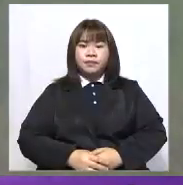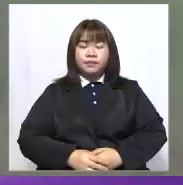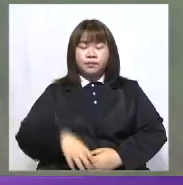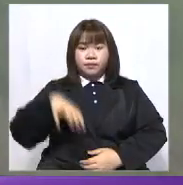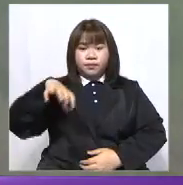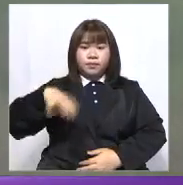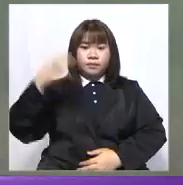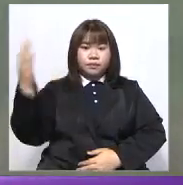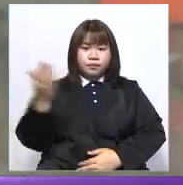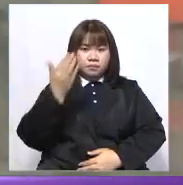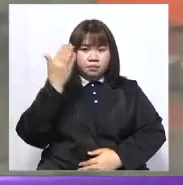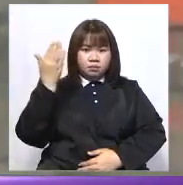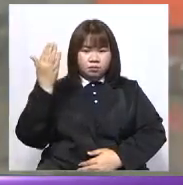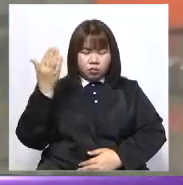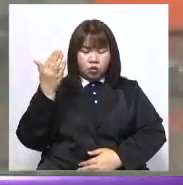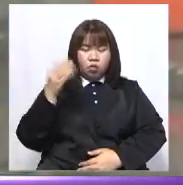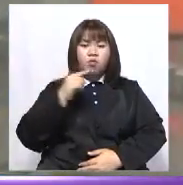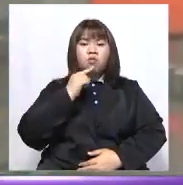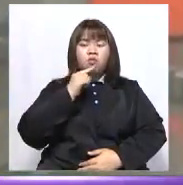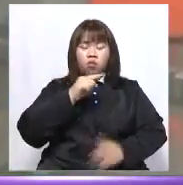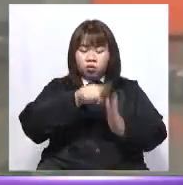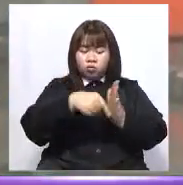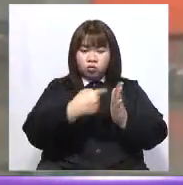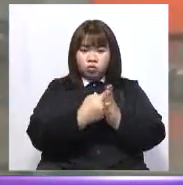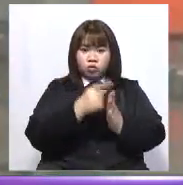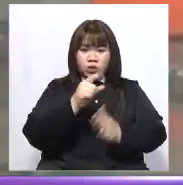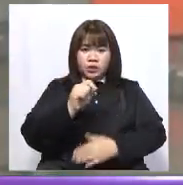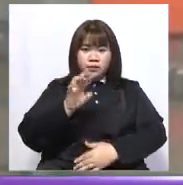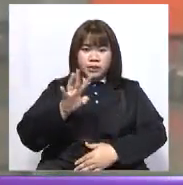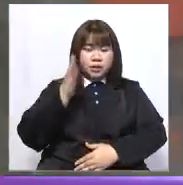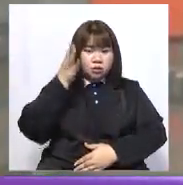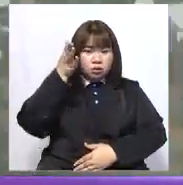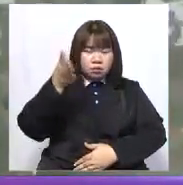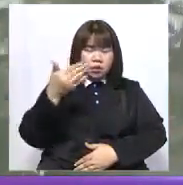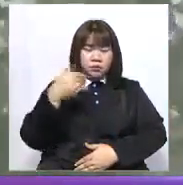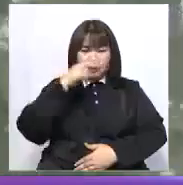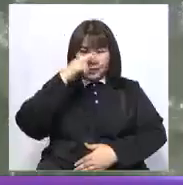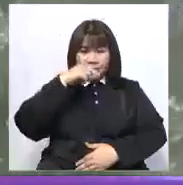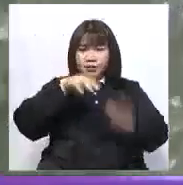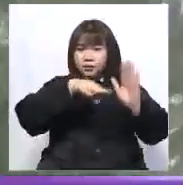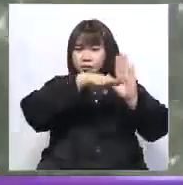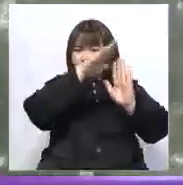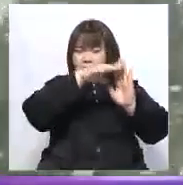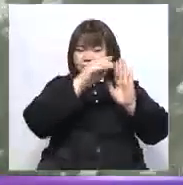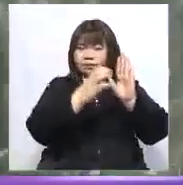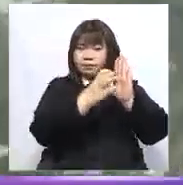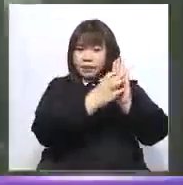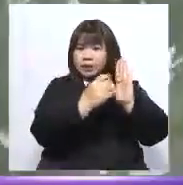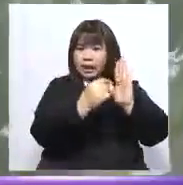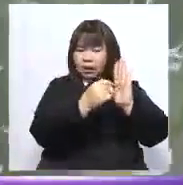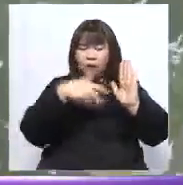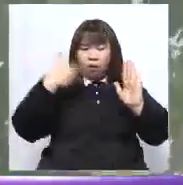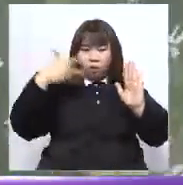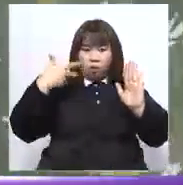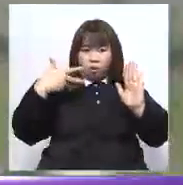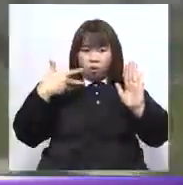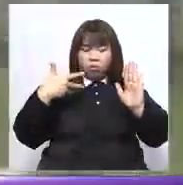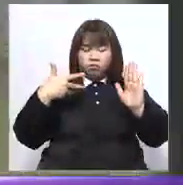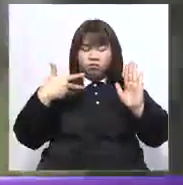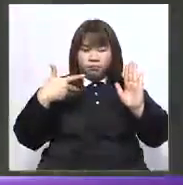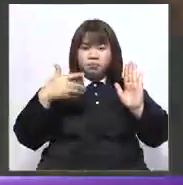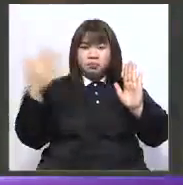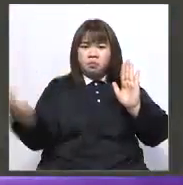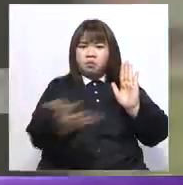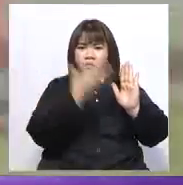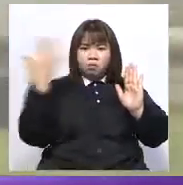โดยกรมอุตุนิยมวิทยาได้พยากรณ์อากาศ24ชั่วโมงข้างหน้านี้นะคะประเทศไทยบริเวณภาคเหนือและภาคกลางมีอากาศร้อนค่ะแล้ว